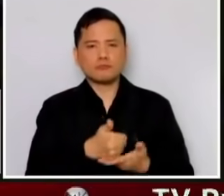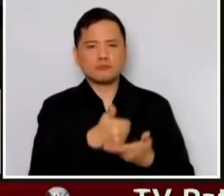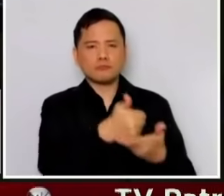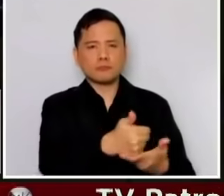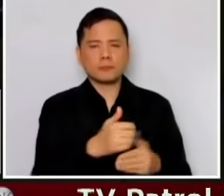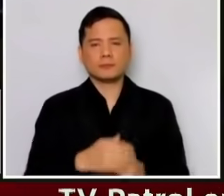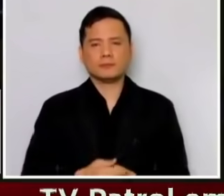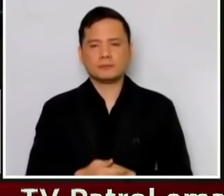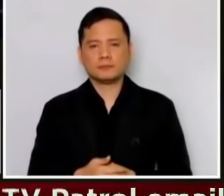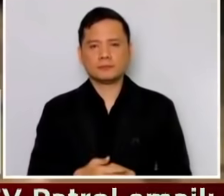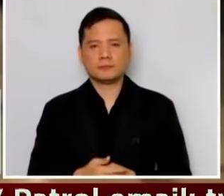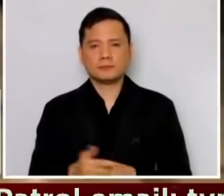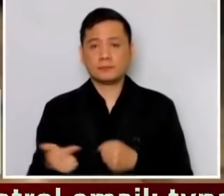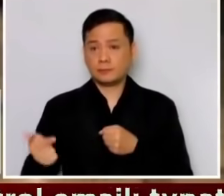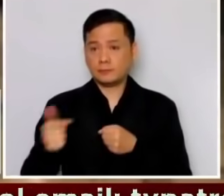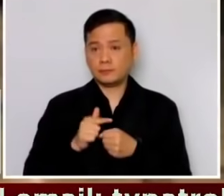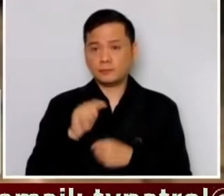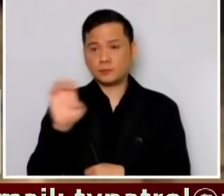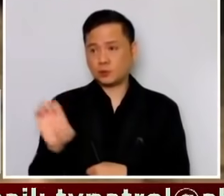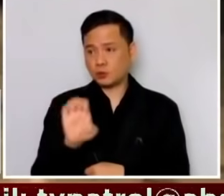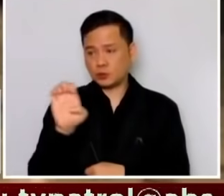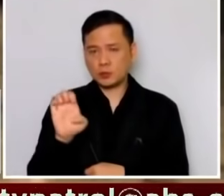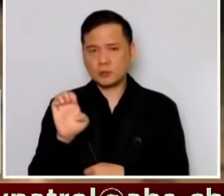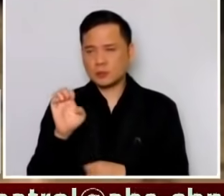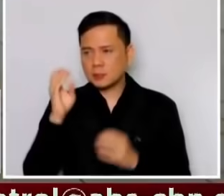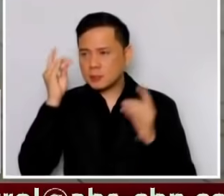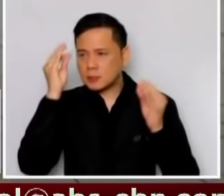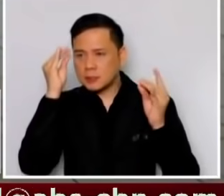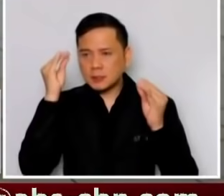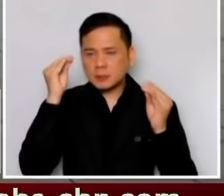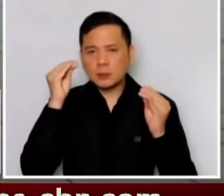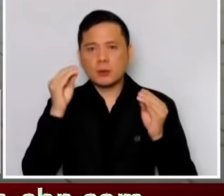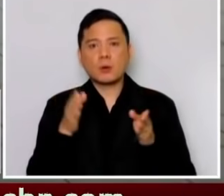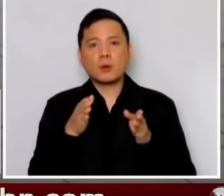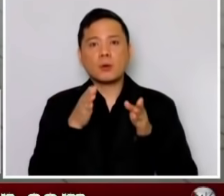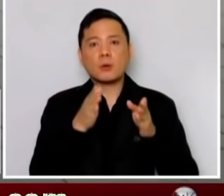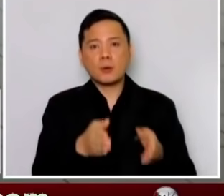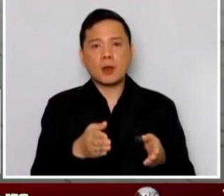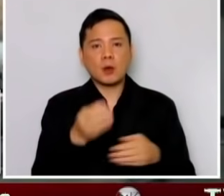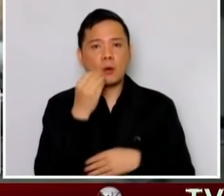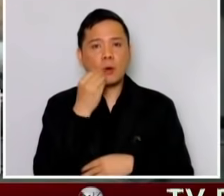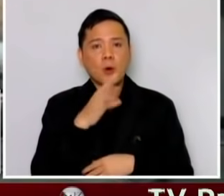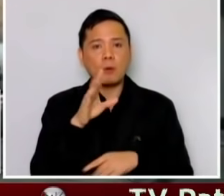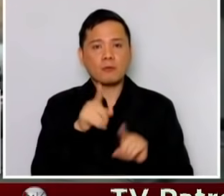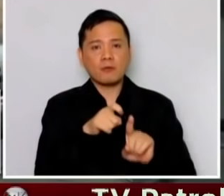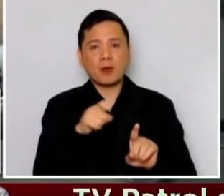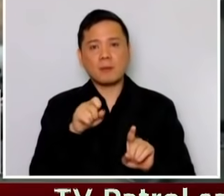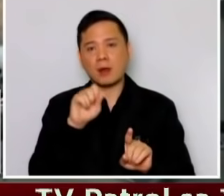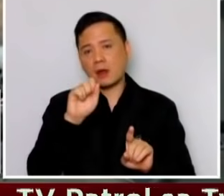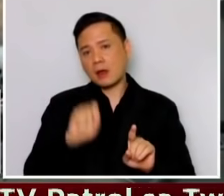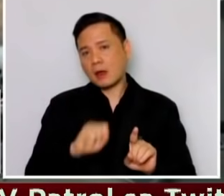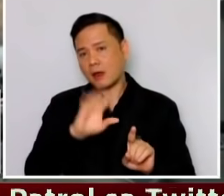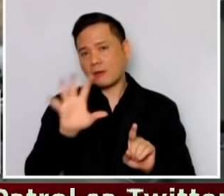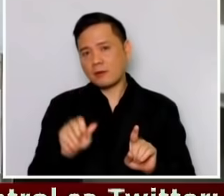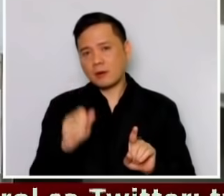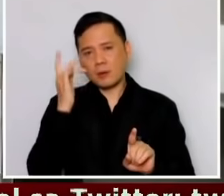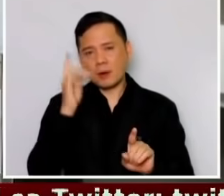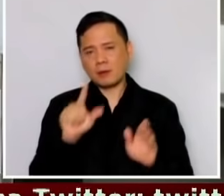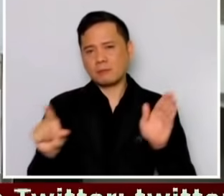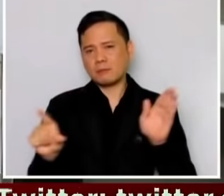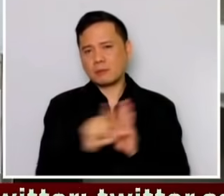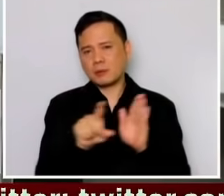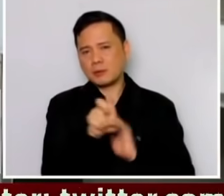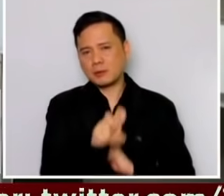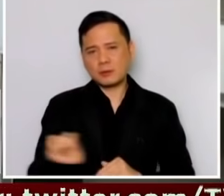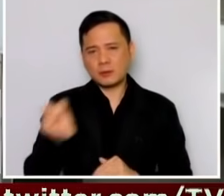ahensya ng paraan para makauwi ang stranded sa mga bansa sa Africa dahil sa travel ban. Umakyat ng bilang sa